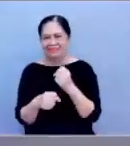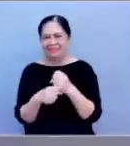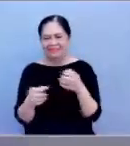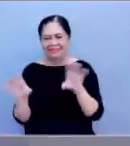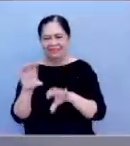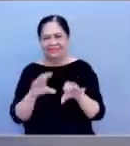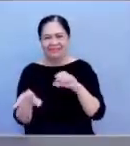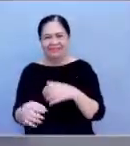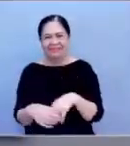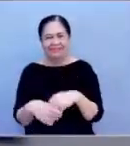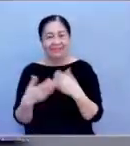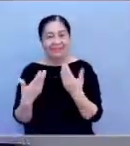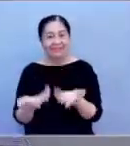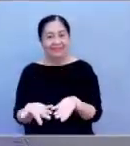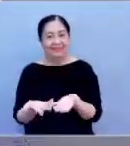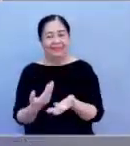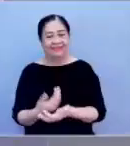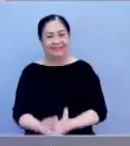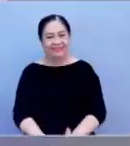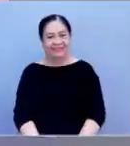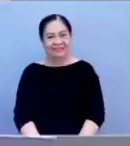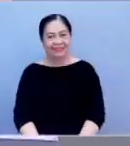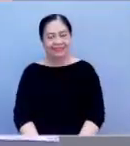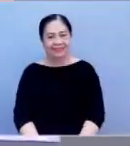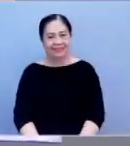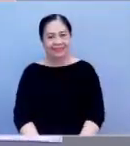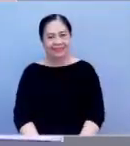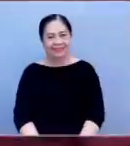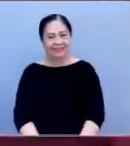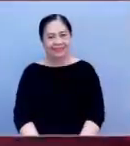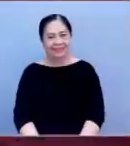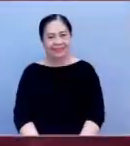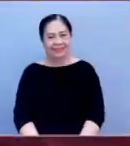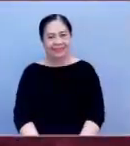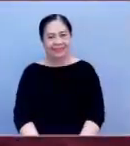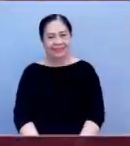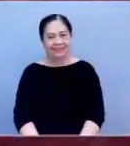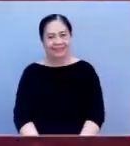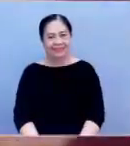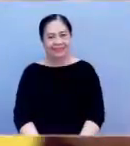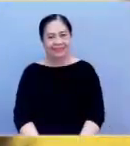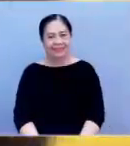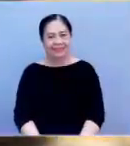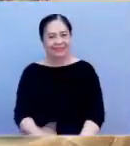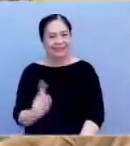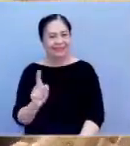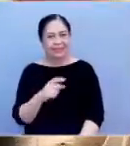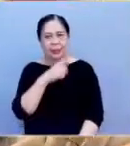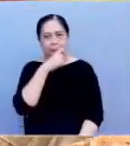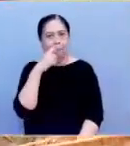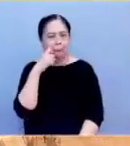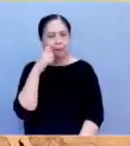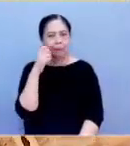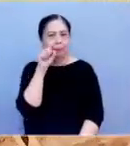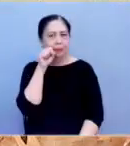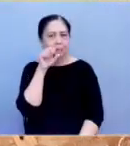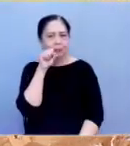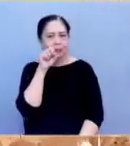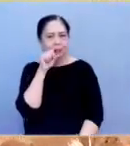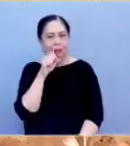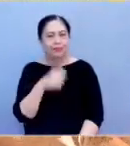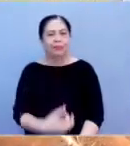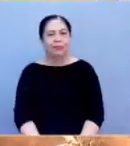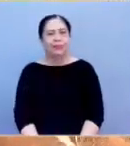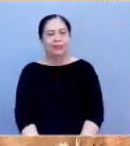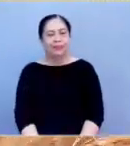pag-anon. Ah, ayan, so nakikita natin dito kay Justin. Cinnamon yung mga... bark. Ano tawag dito, Abby? This one? Dried orange. Dried orange. Ayan po,